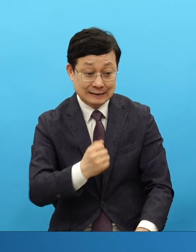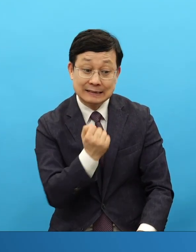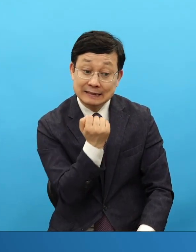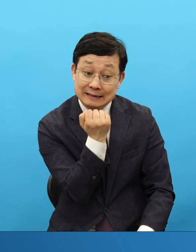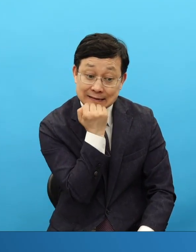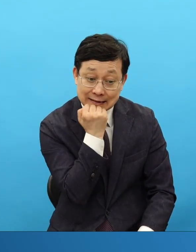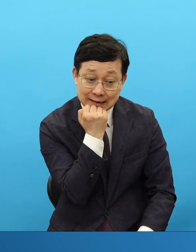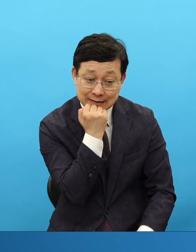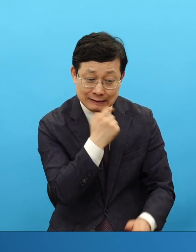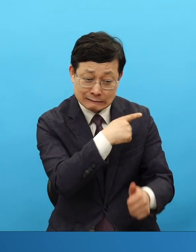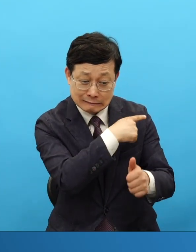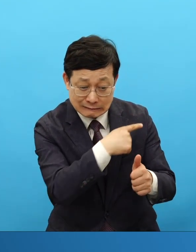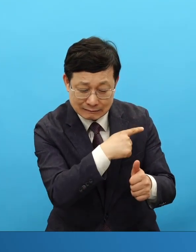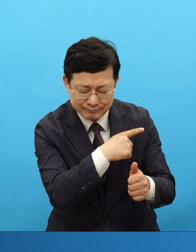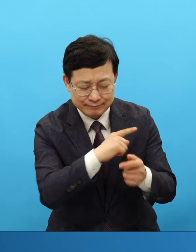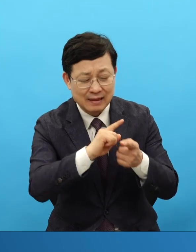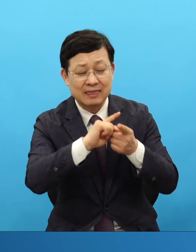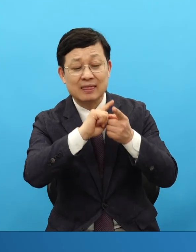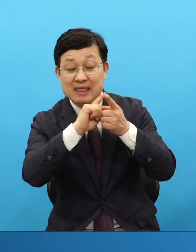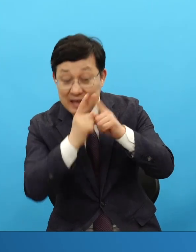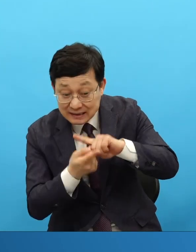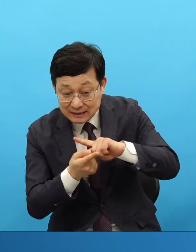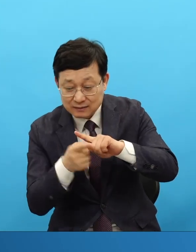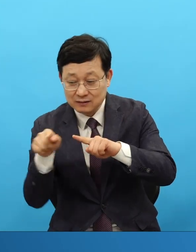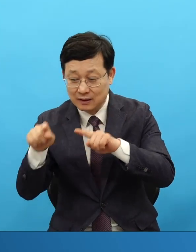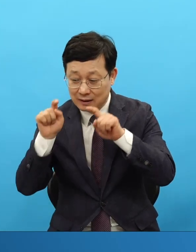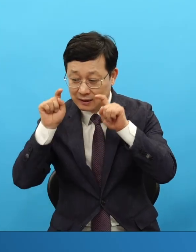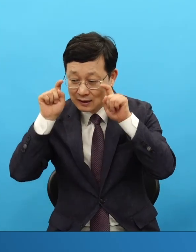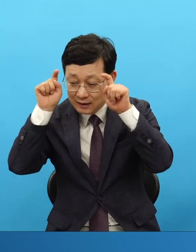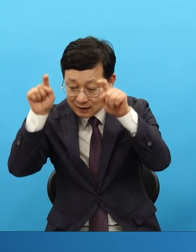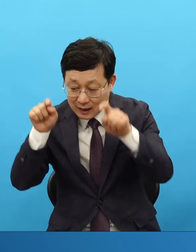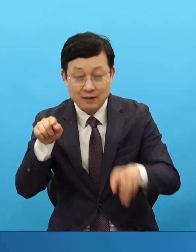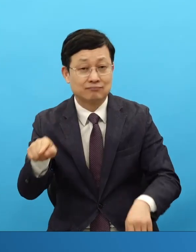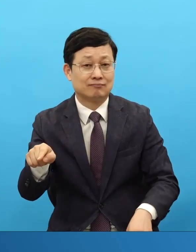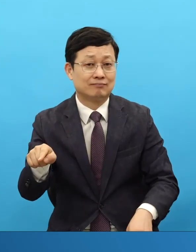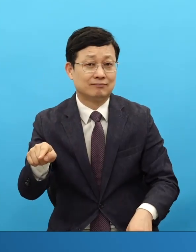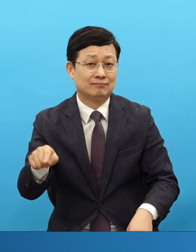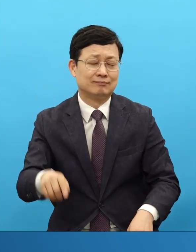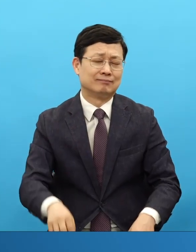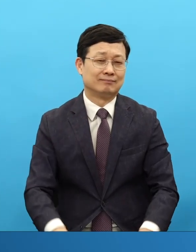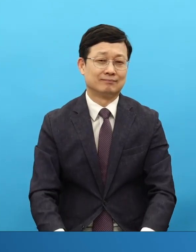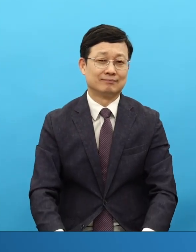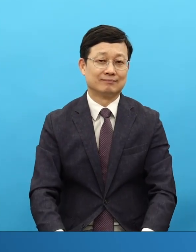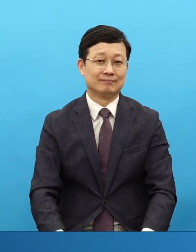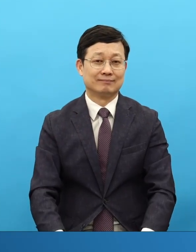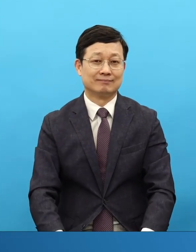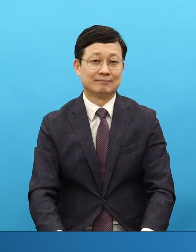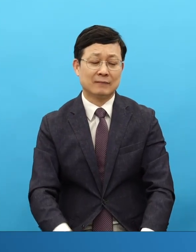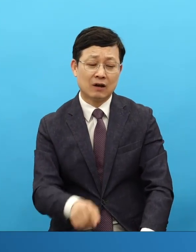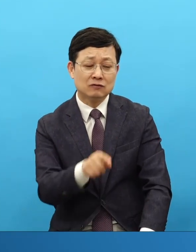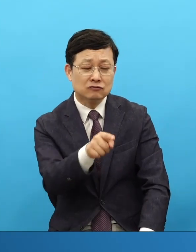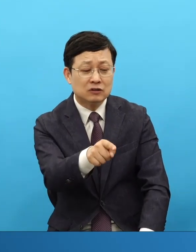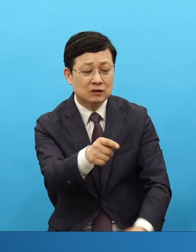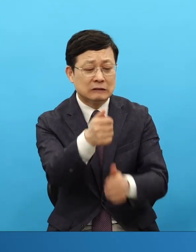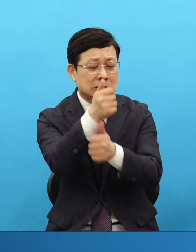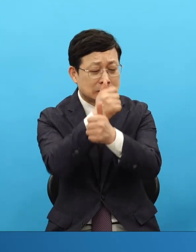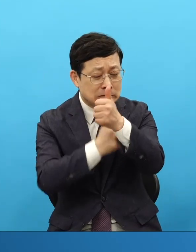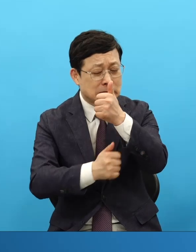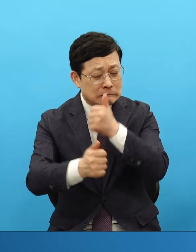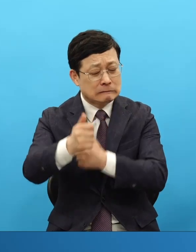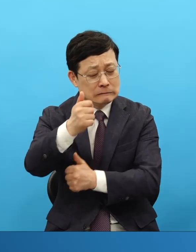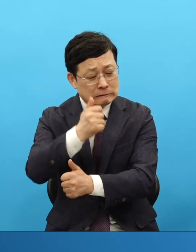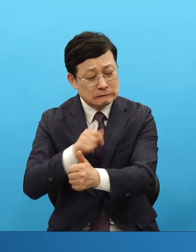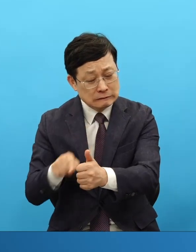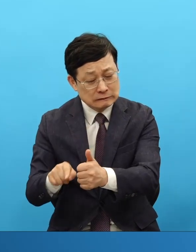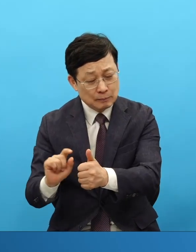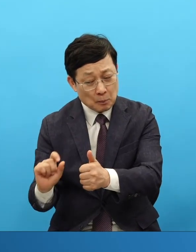중요한 말이에요. And so the ram instead of ice is a very important word. 그리고 똑같은 말씀합니다. And he says the same words 네 again. 씨로 말미암아